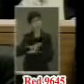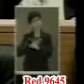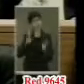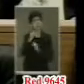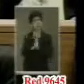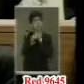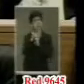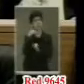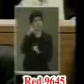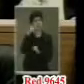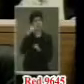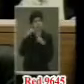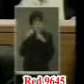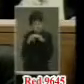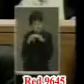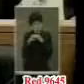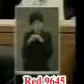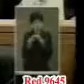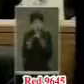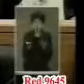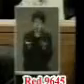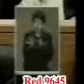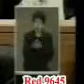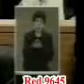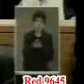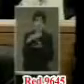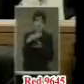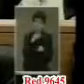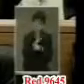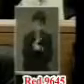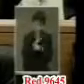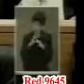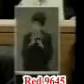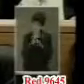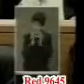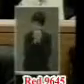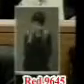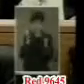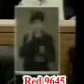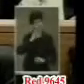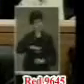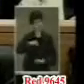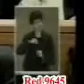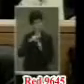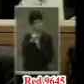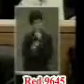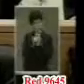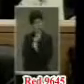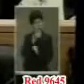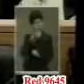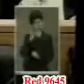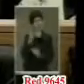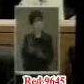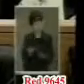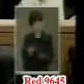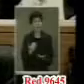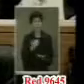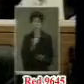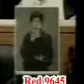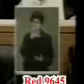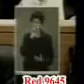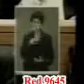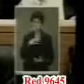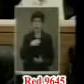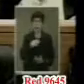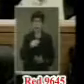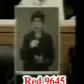10ปีพรรคบ้านเมืองบางพรรคจะถูกยุบถ้าใช้กติการัฐธรรมนูญแบบนี้ตั้งแต่ปี2140แล้วขอกราบเรียนกับท่